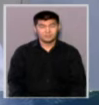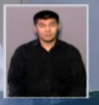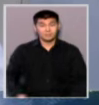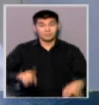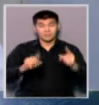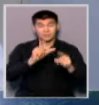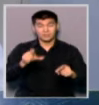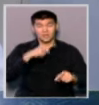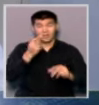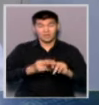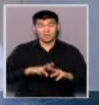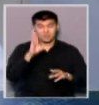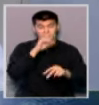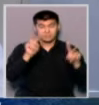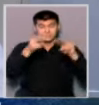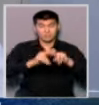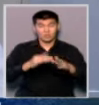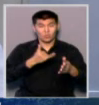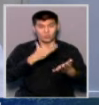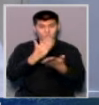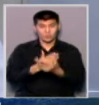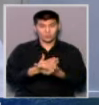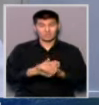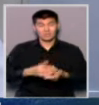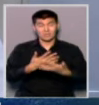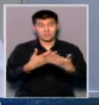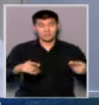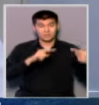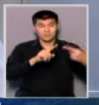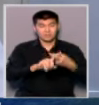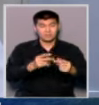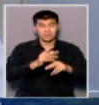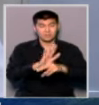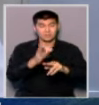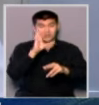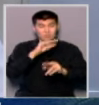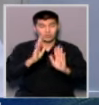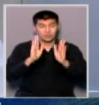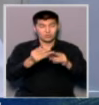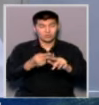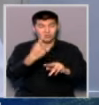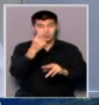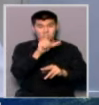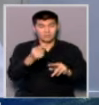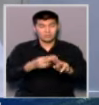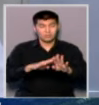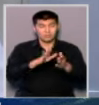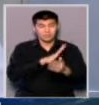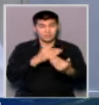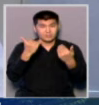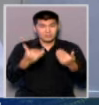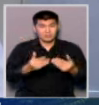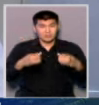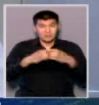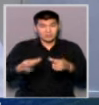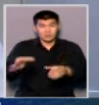Некоторые люди говорят, что они проверялись, и у них уже есть антитела. А ведь эти антитела могут быть только к одному виду вируса. В настоящее